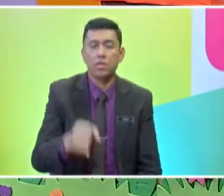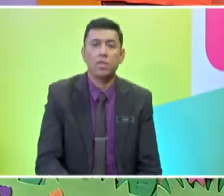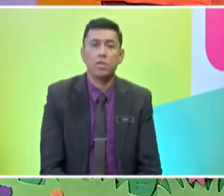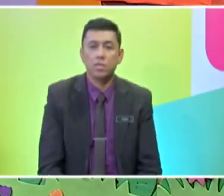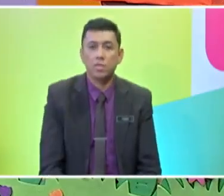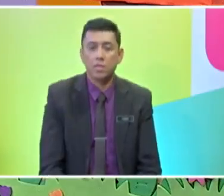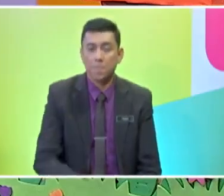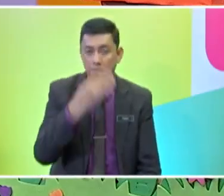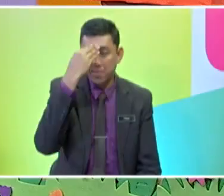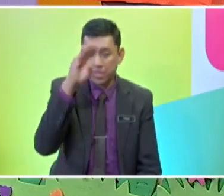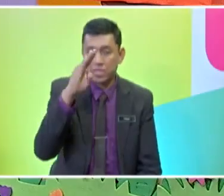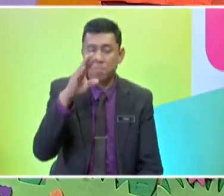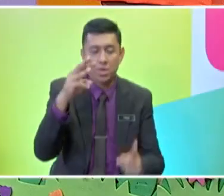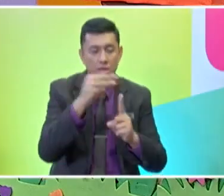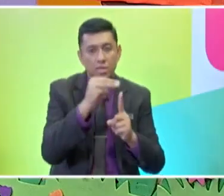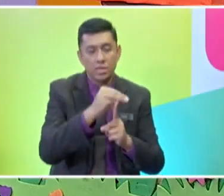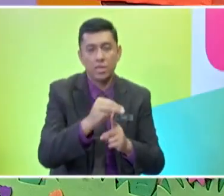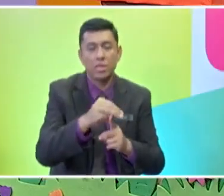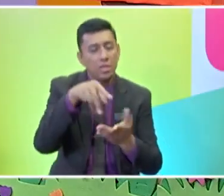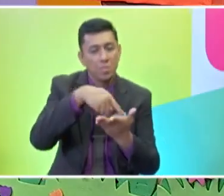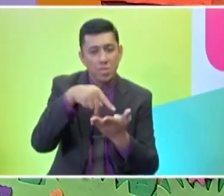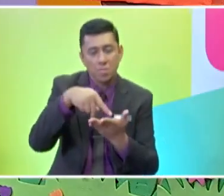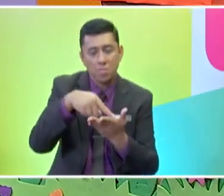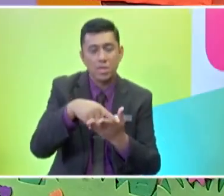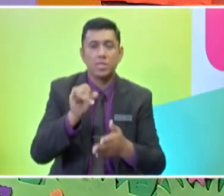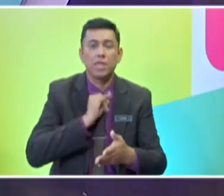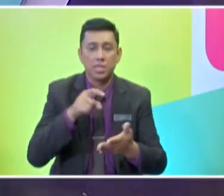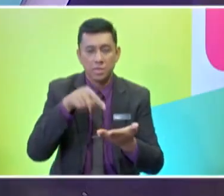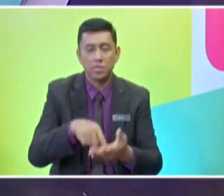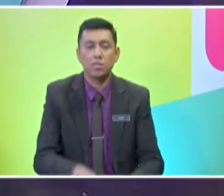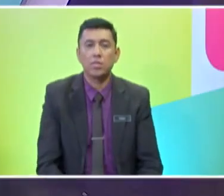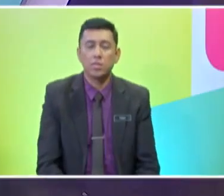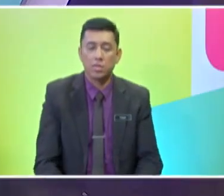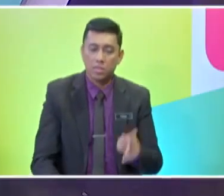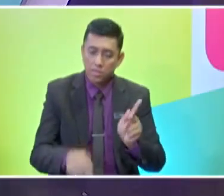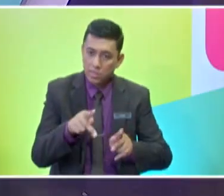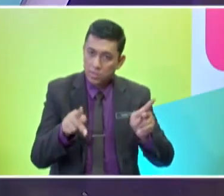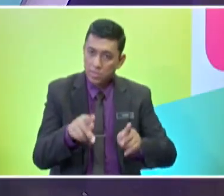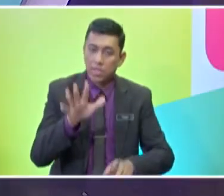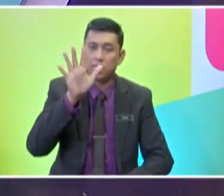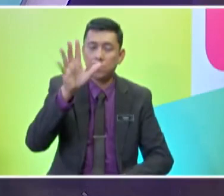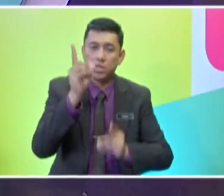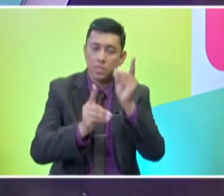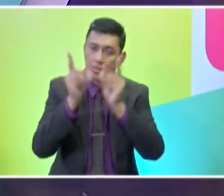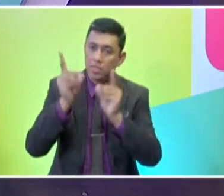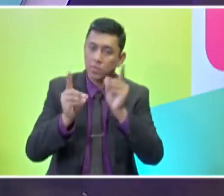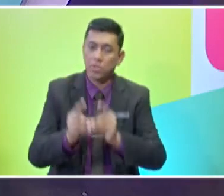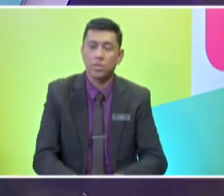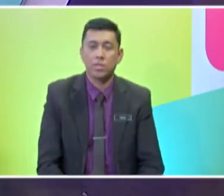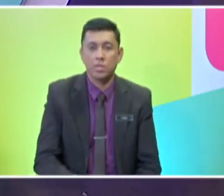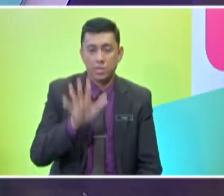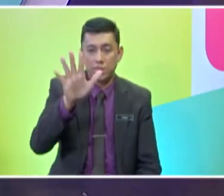keseluruhan persembahan nah saya pada hari ini kalau saya kalau diberikan 5 bintang sedangkan